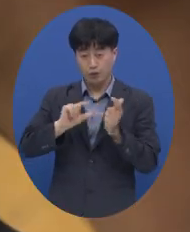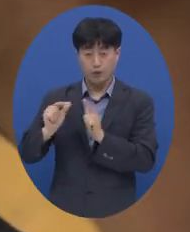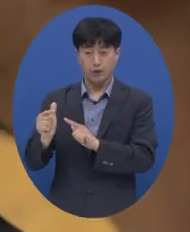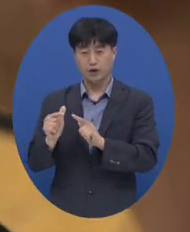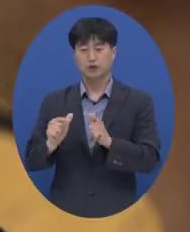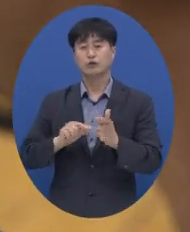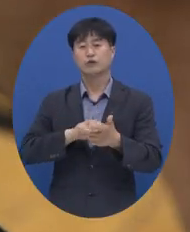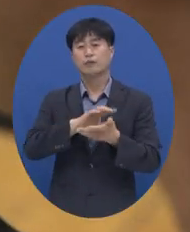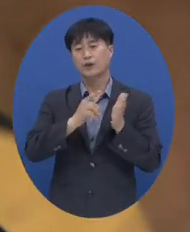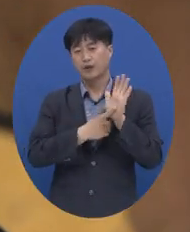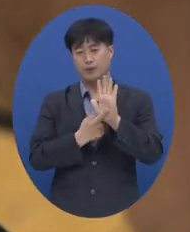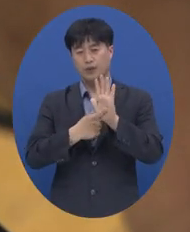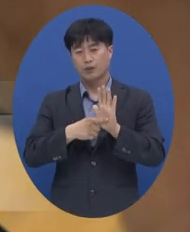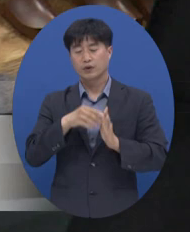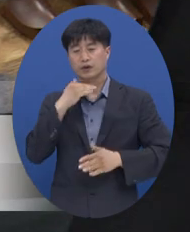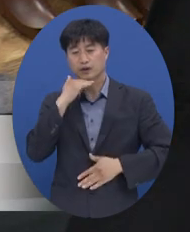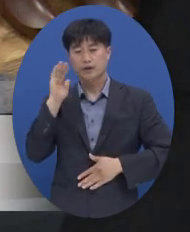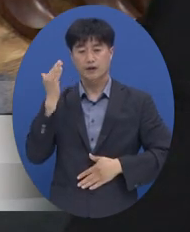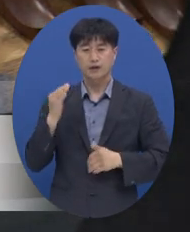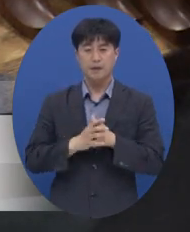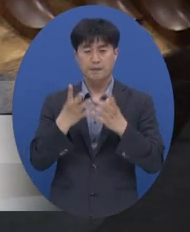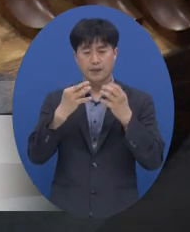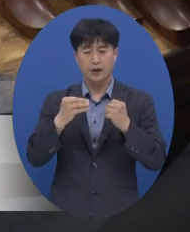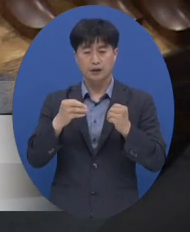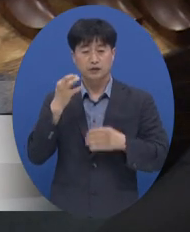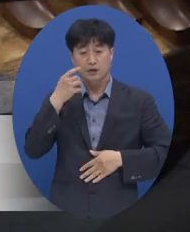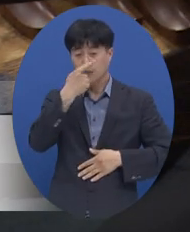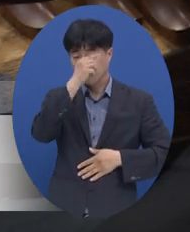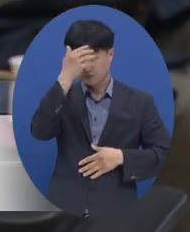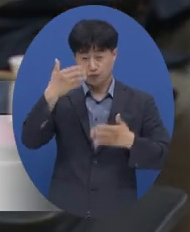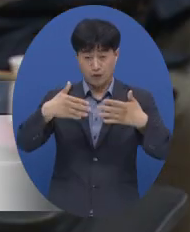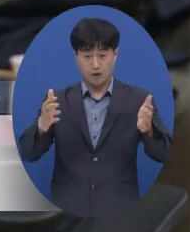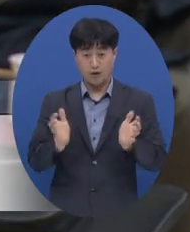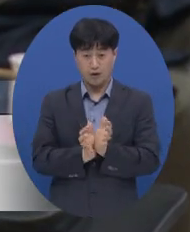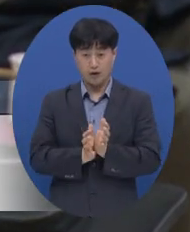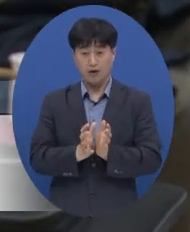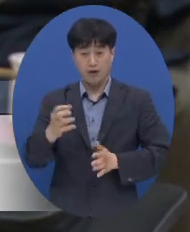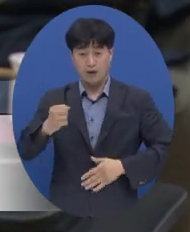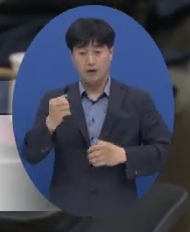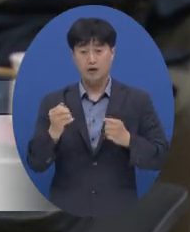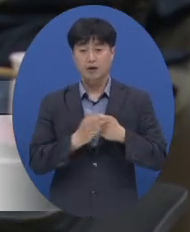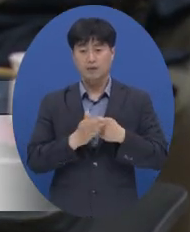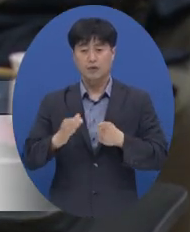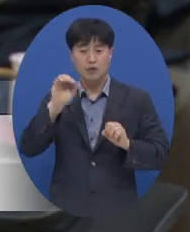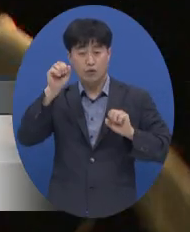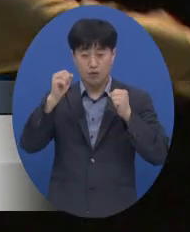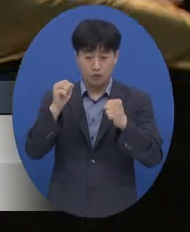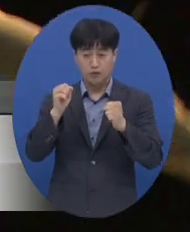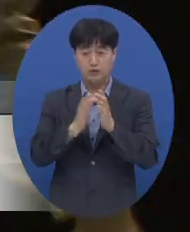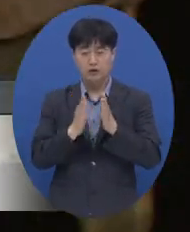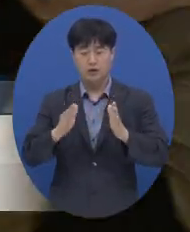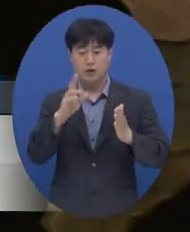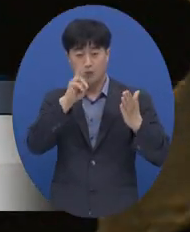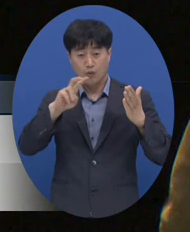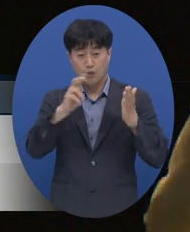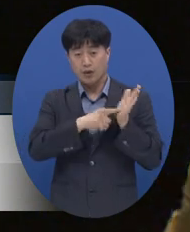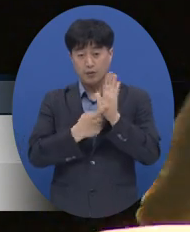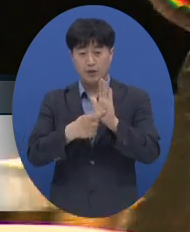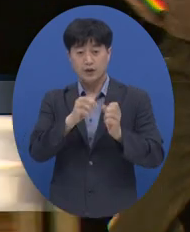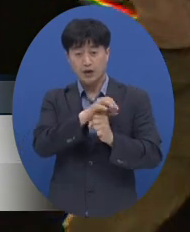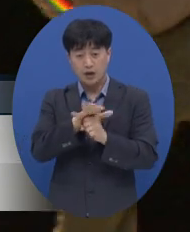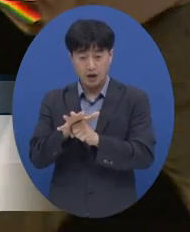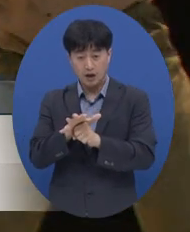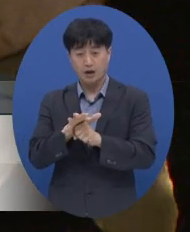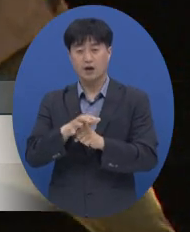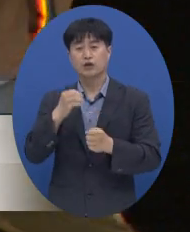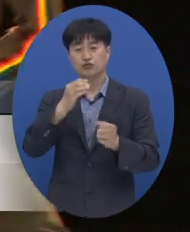등도 기대를 모읍니다. 많은 예술단을 데리고 있는 만큼 정말 연극부터 시작해서 오케스트라까지 굉장히 다양한 장르의